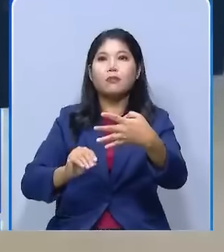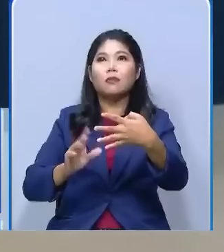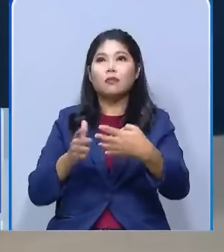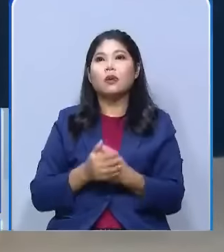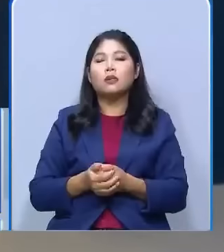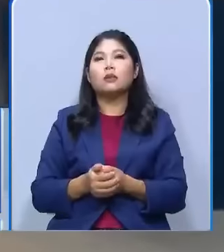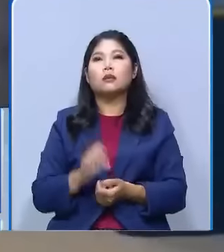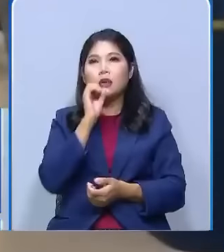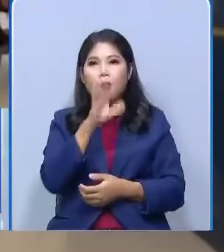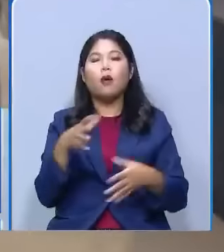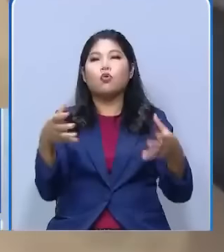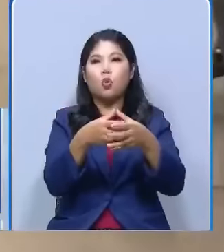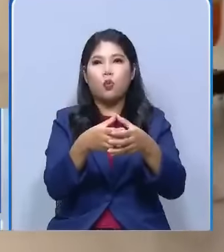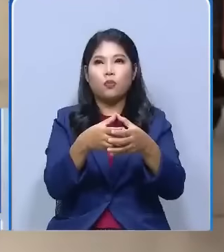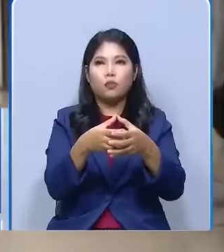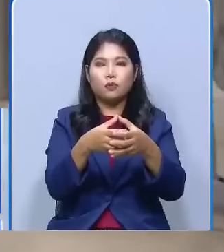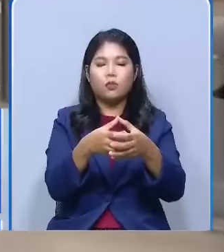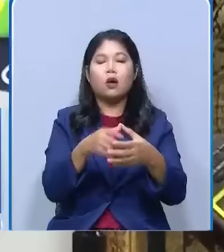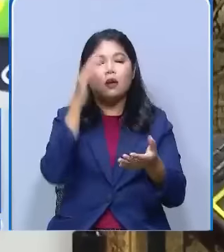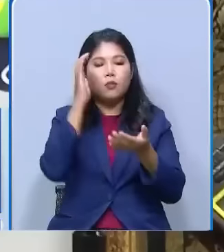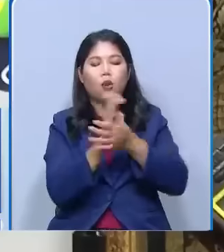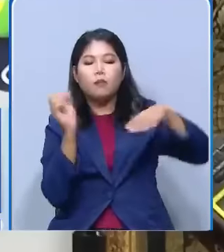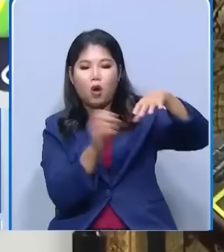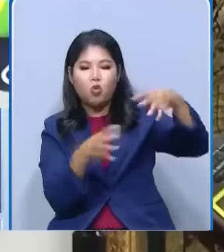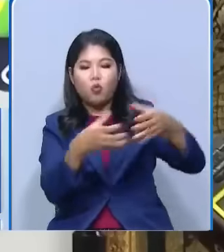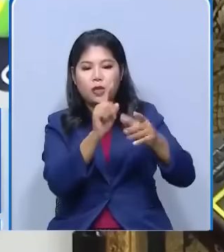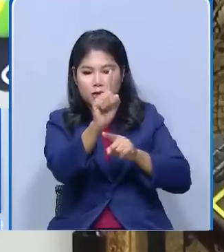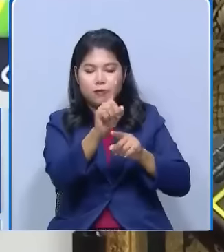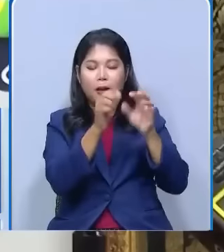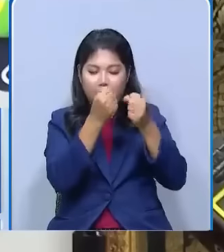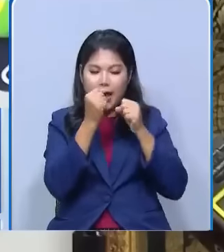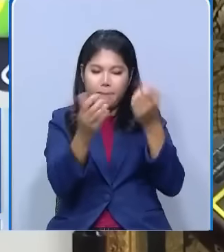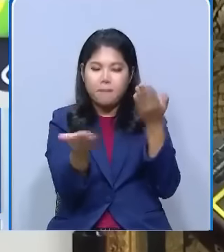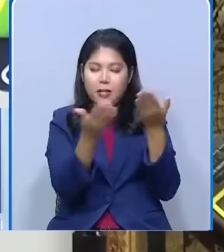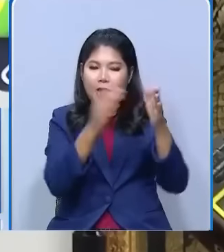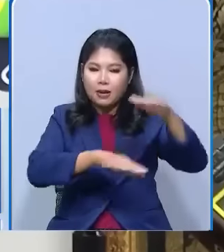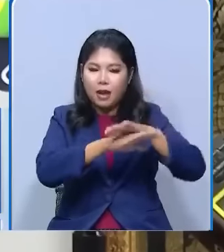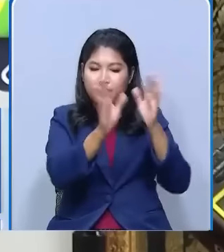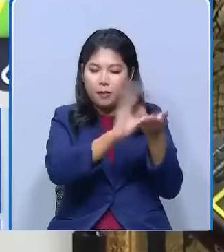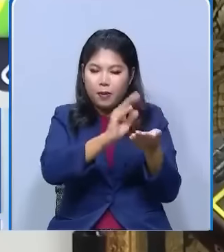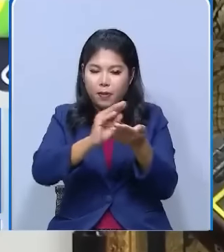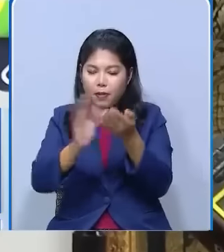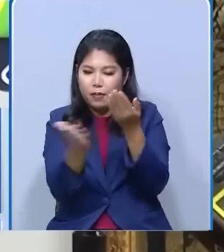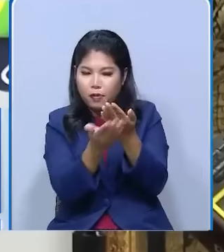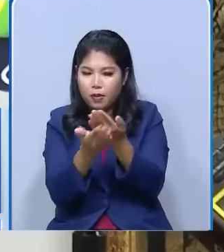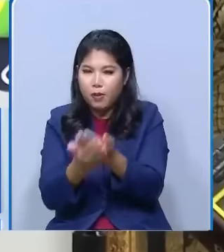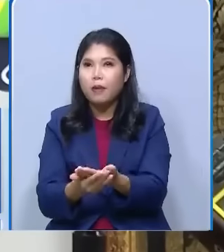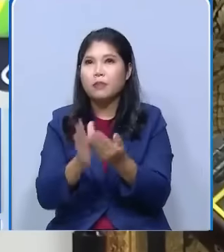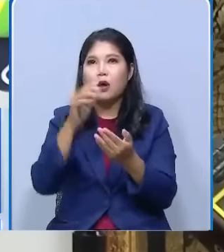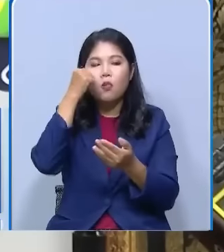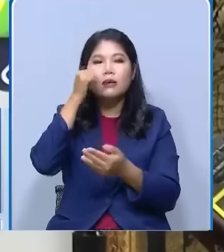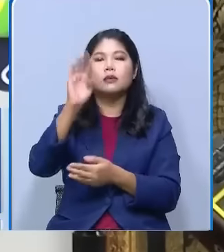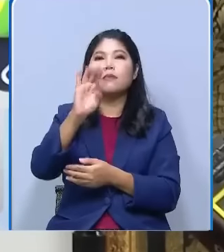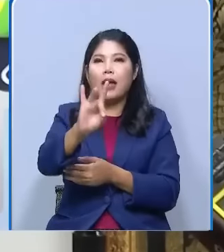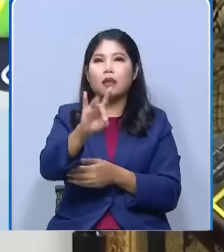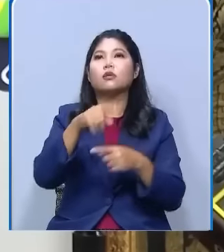ความว่าขอตัดก่อนเป็นชุดที่1เนี่ยก็จะต้องเร่งทำคดีให้ทันนะใน48วันแล้วก็มีแนวโน้มว่าข้อหาร่วมกันฟอก